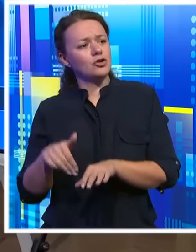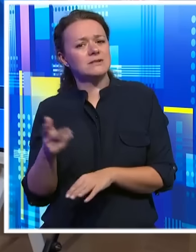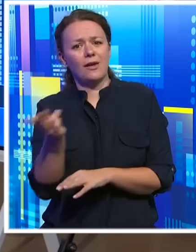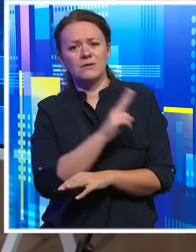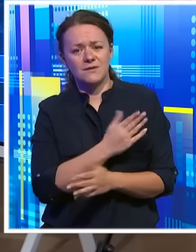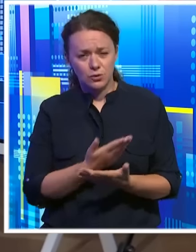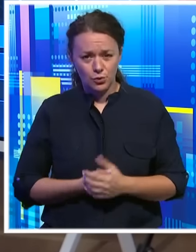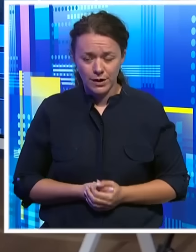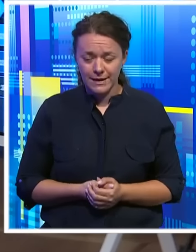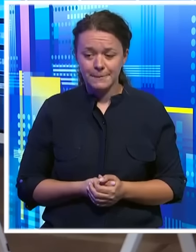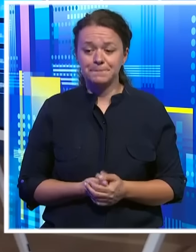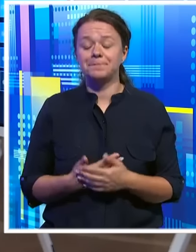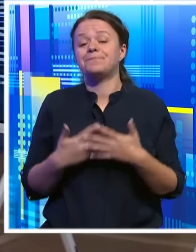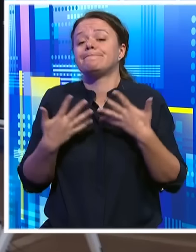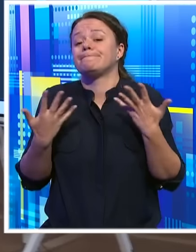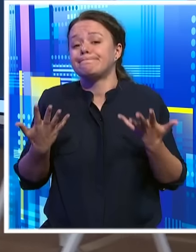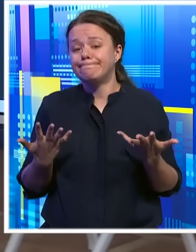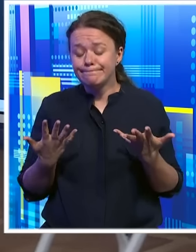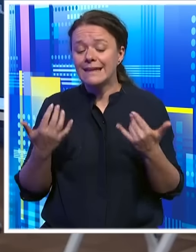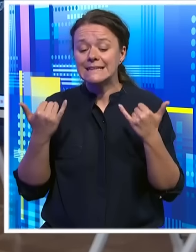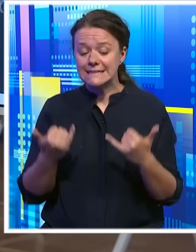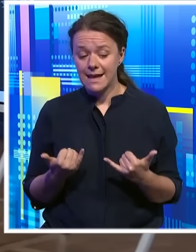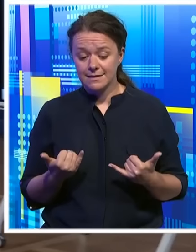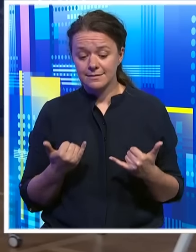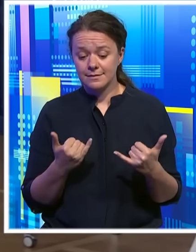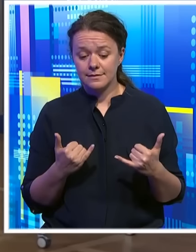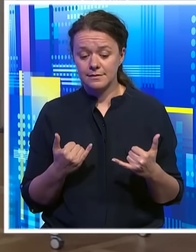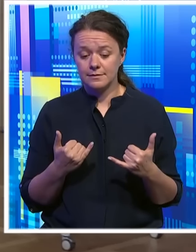E sad mi se tu suočavamo, čak i kad bismo